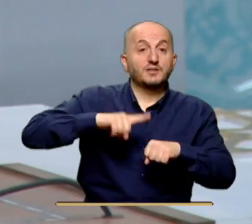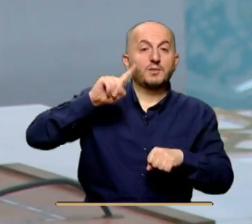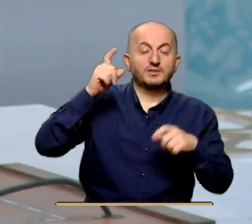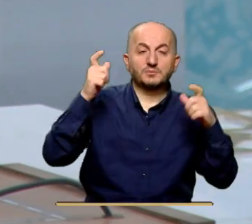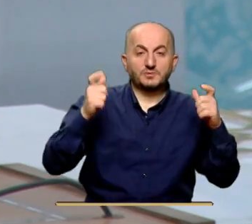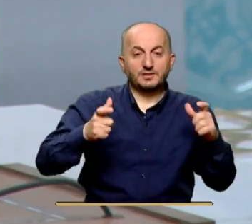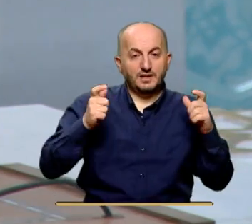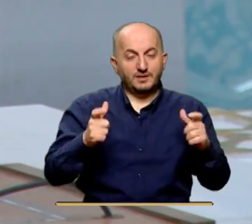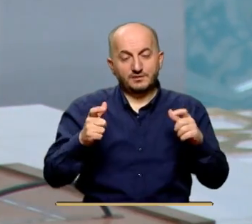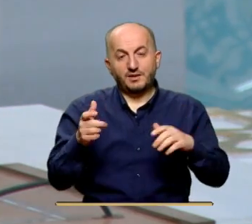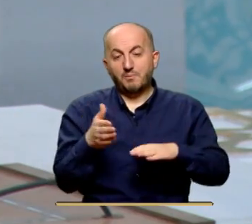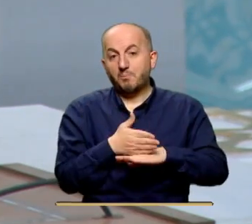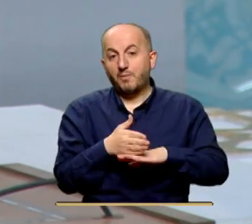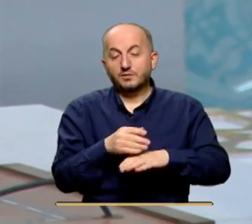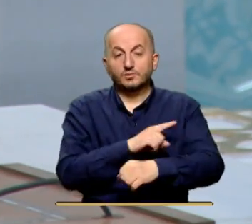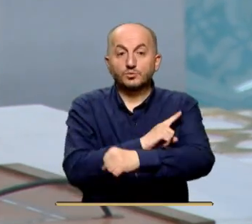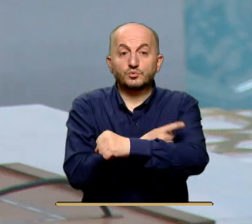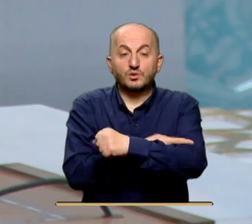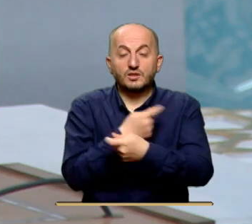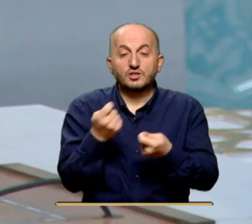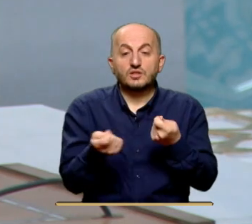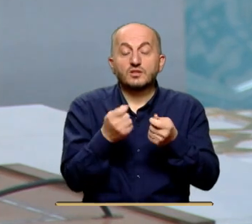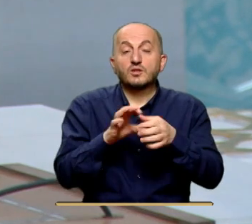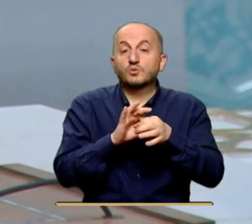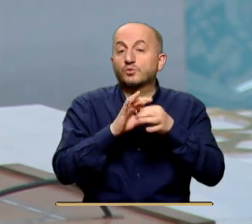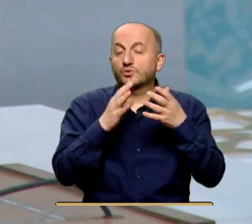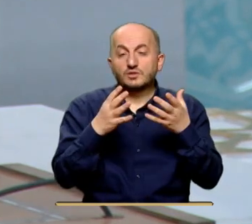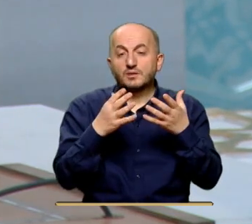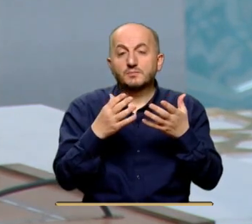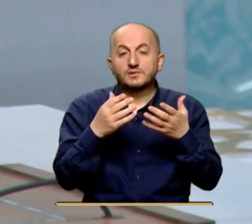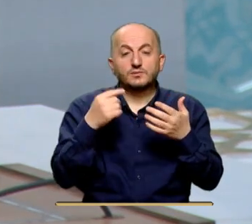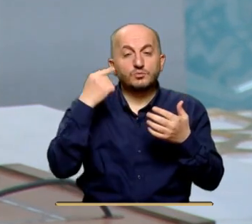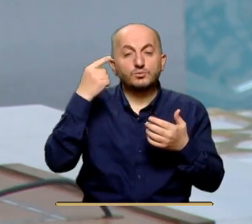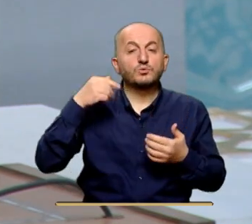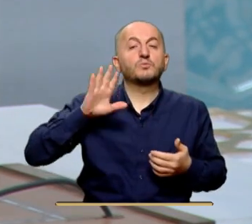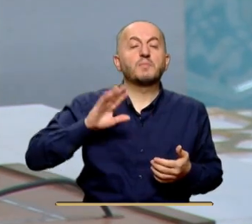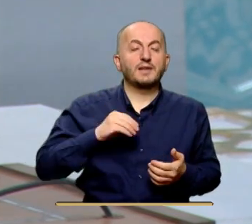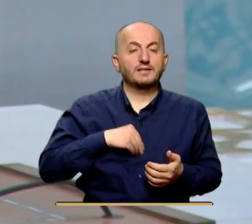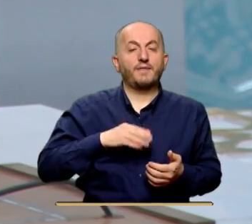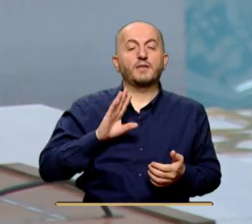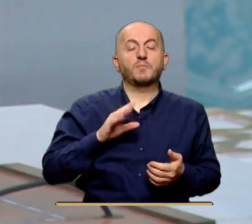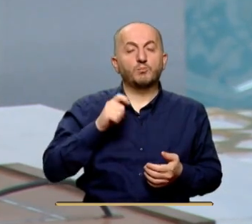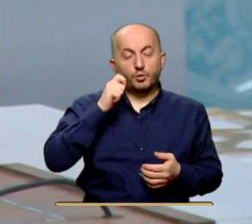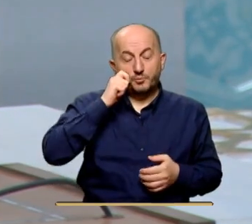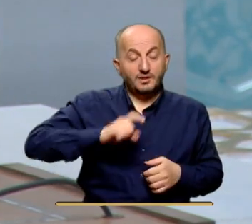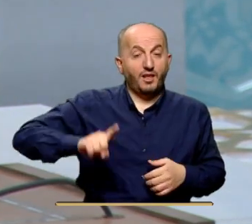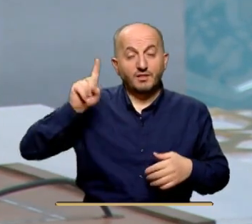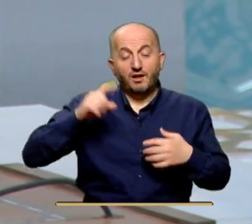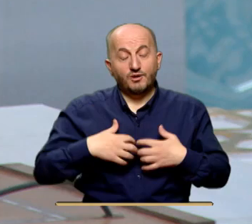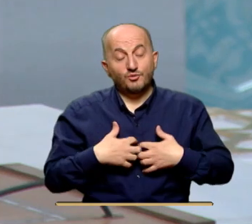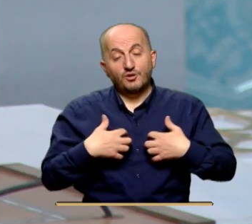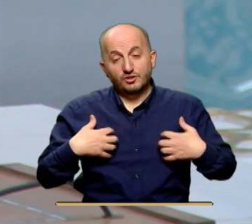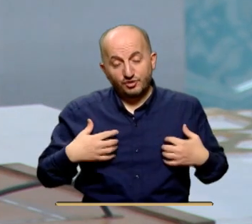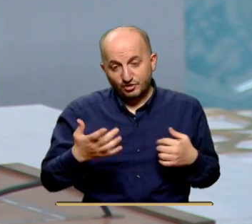bir yerde maddi güçlerle işleri halledeceğimizi zannetmeyelim. Mümin Allah'a güvenecek, mümin şehadetin